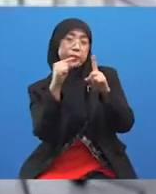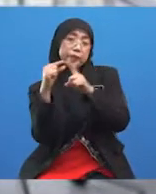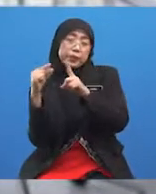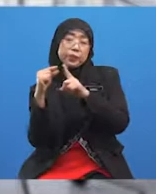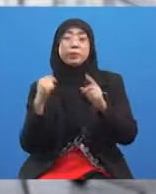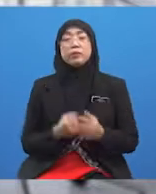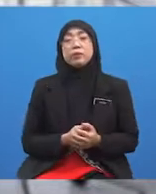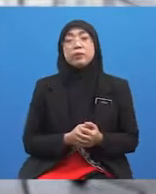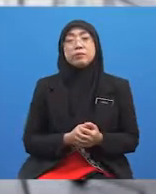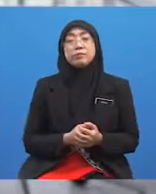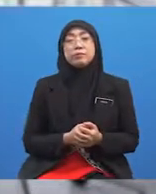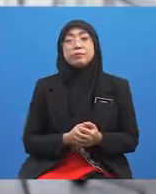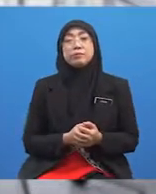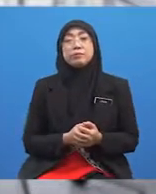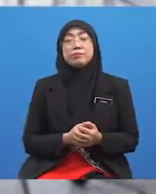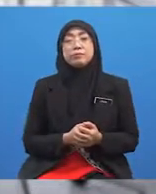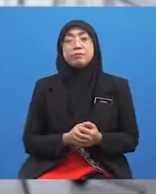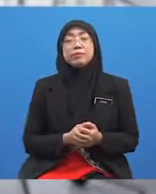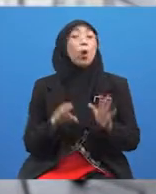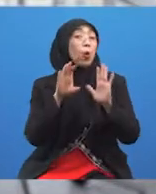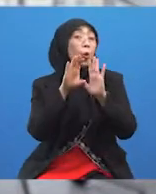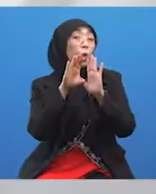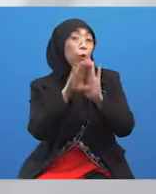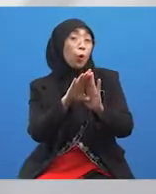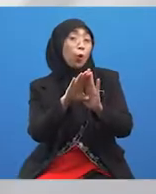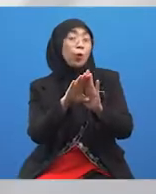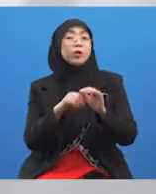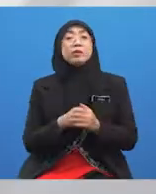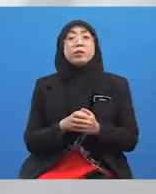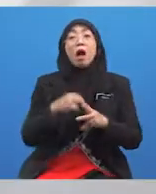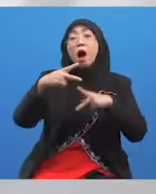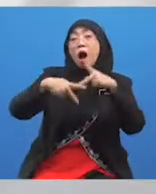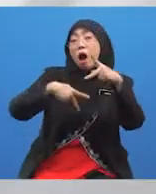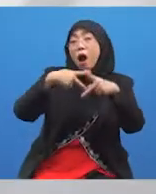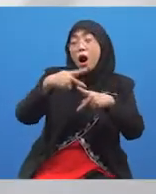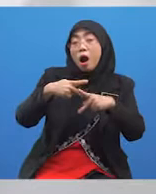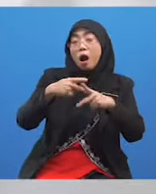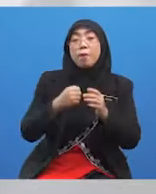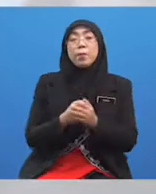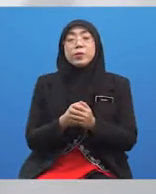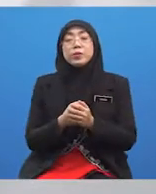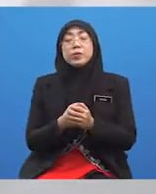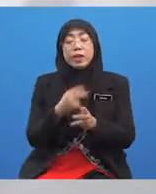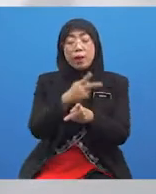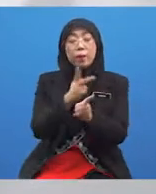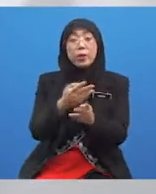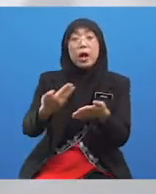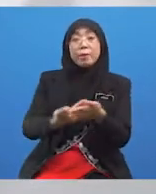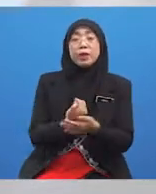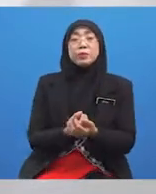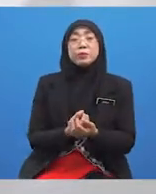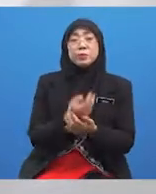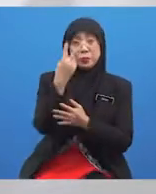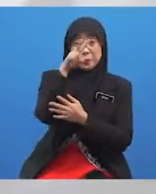menulis huraian lengkap. Contoh, proses keputusan pembelian produk baru seperti yang ada di